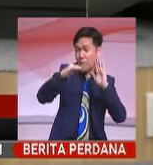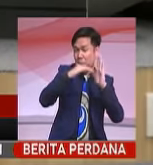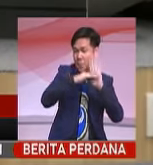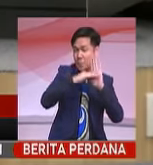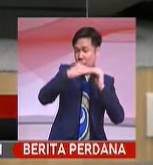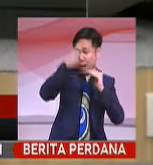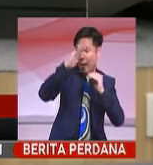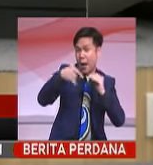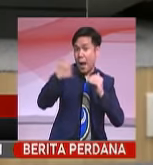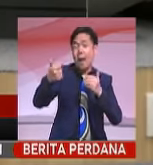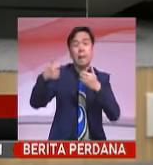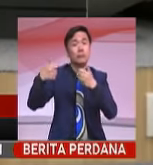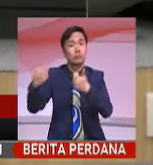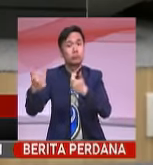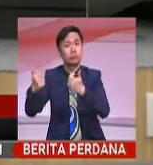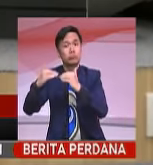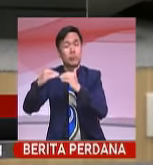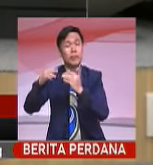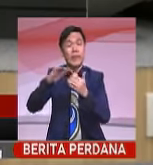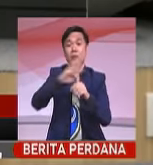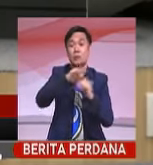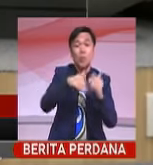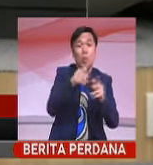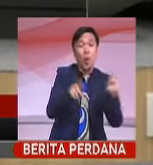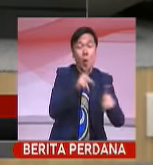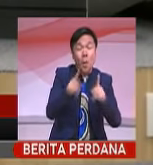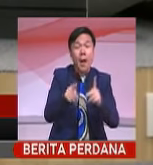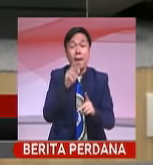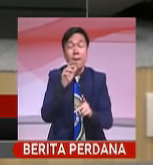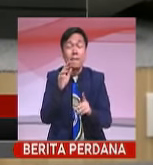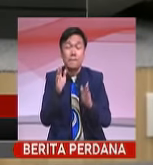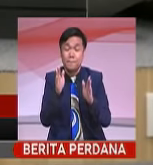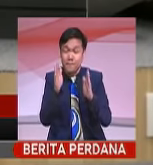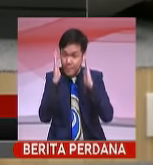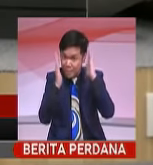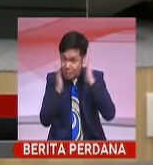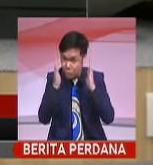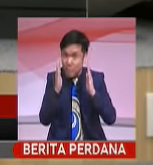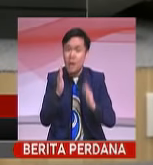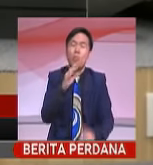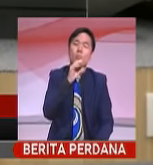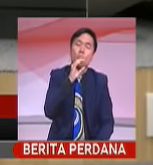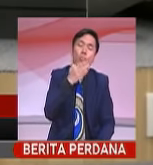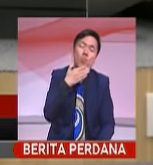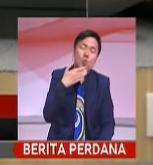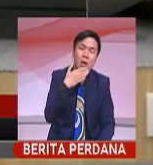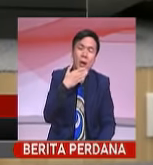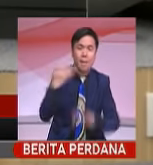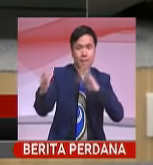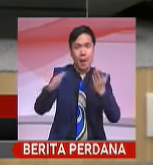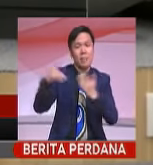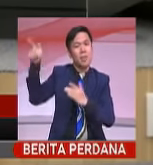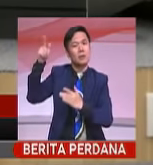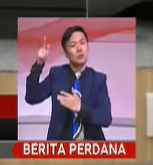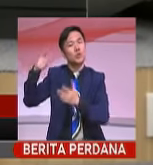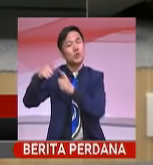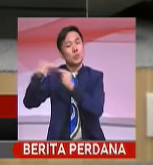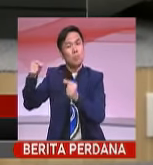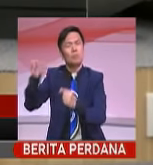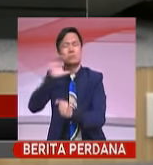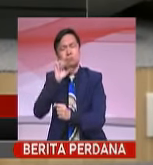dan our customer demographic masih muda kalau dibandingkan negara Jepun contohnya, kan? Ha, jadi ini